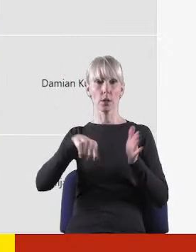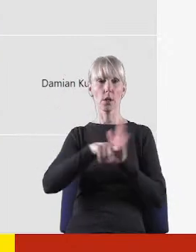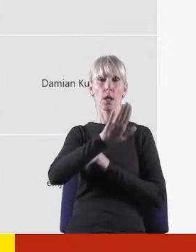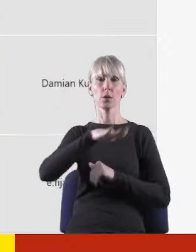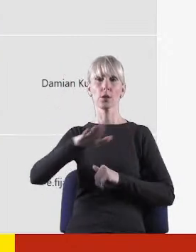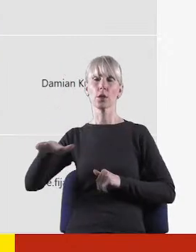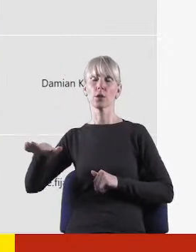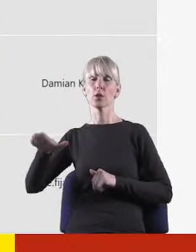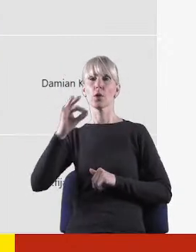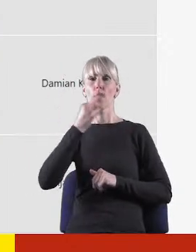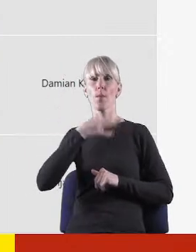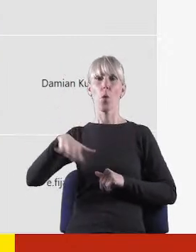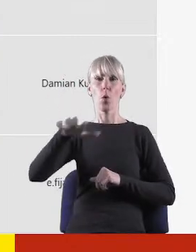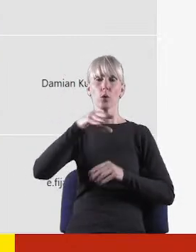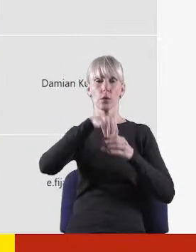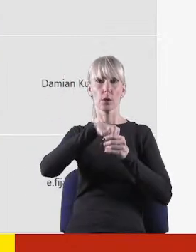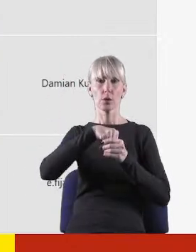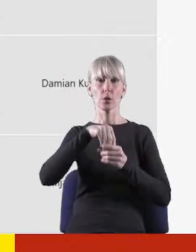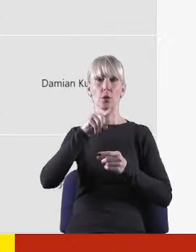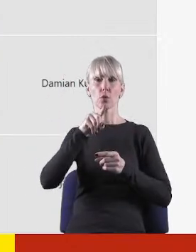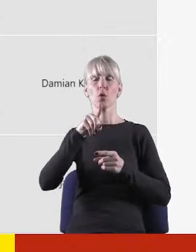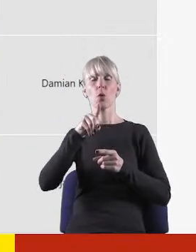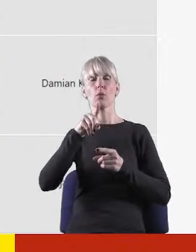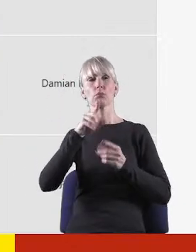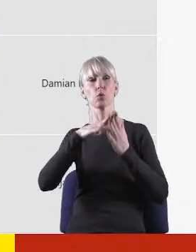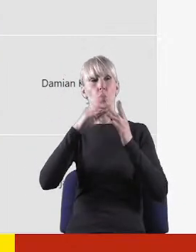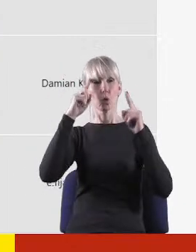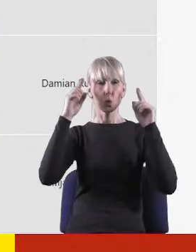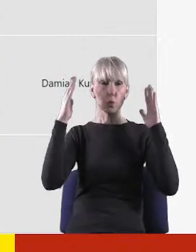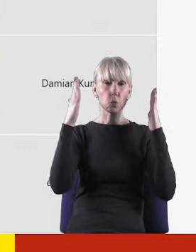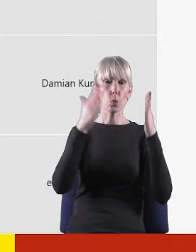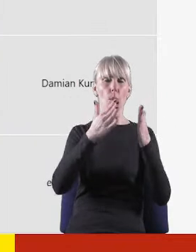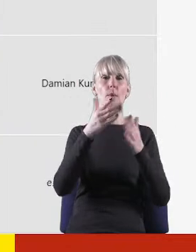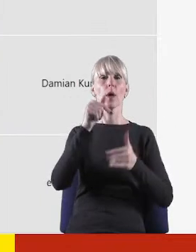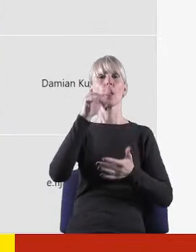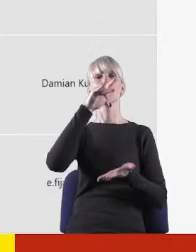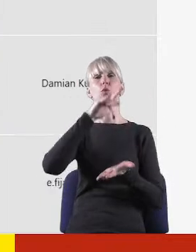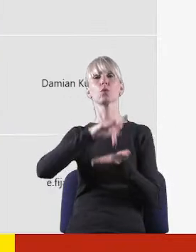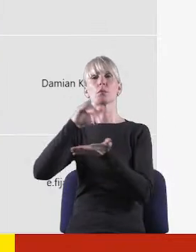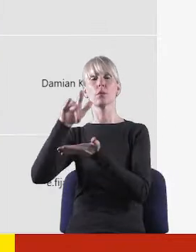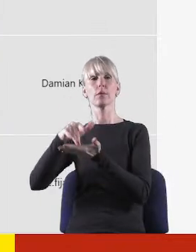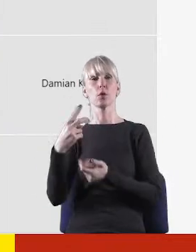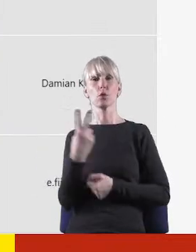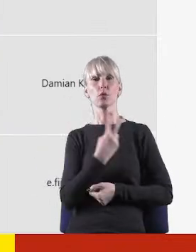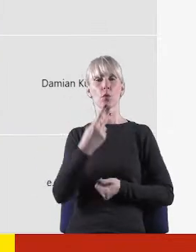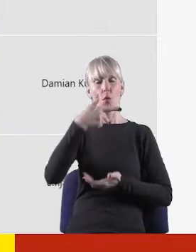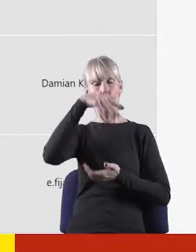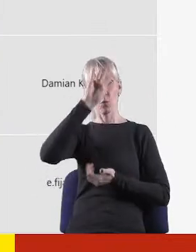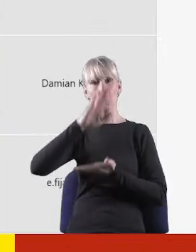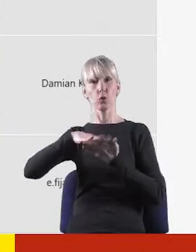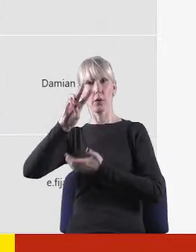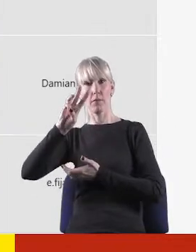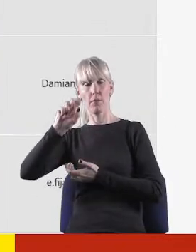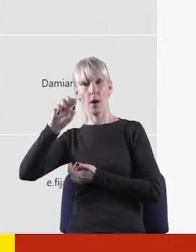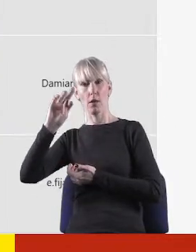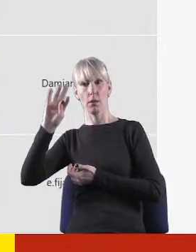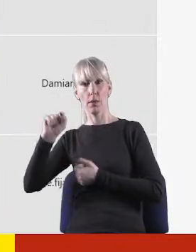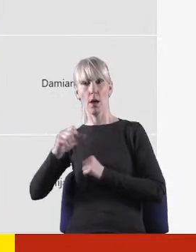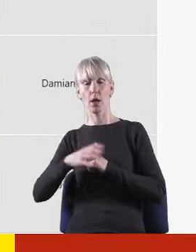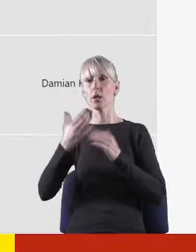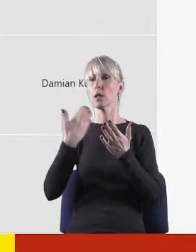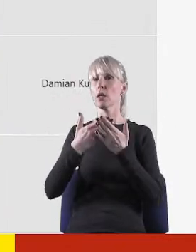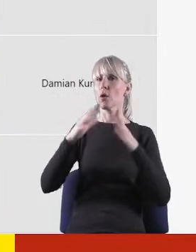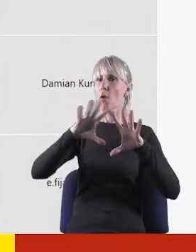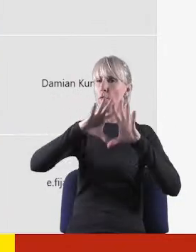młodzieży skupia się w naszych placówkach, w tych dwóch placówkach i stąd też wszystkie działania,